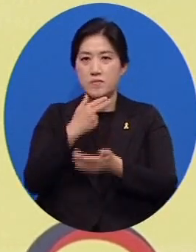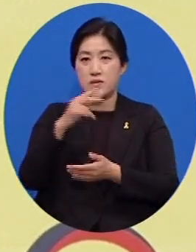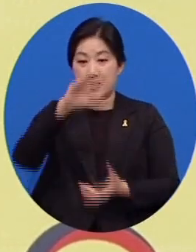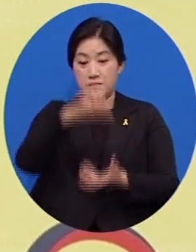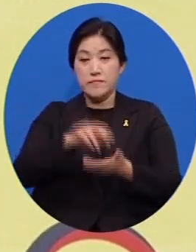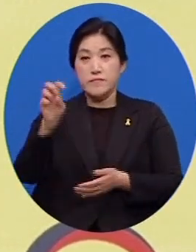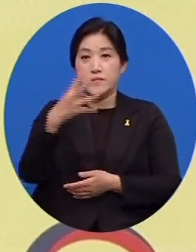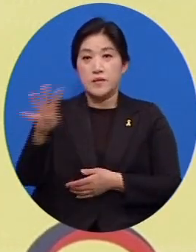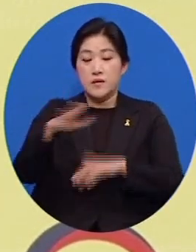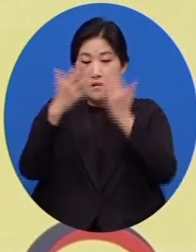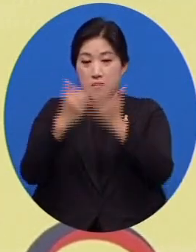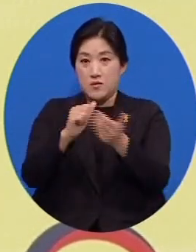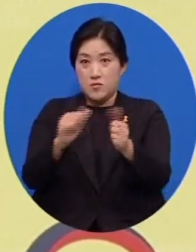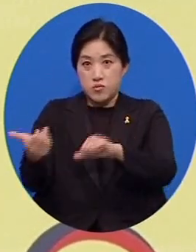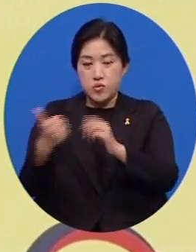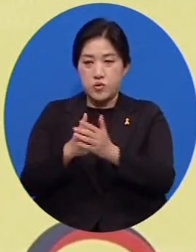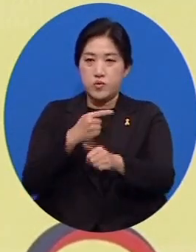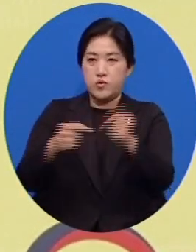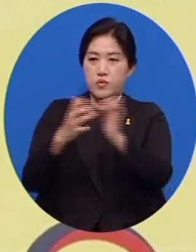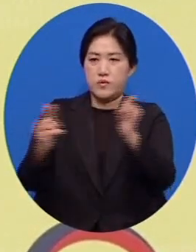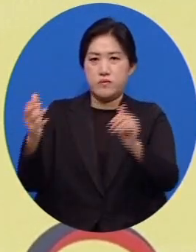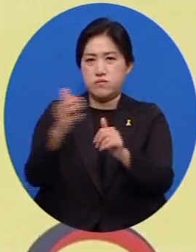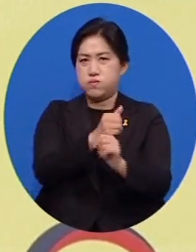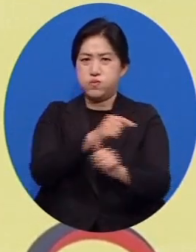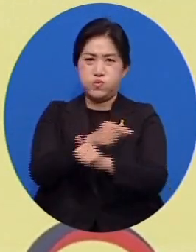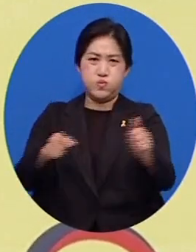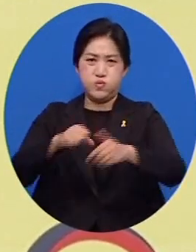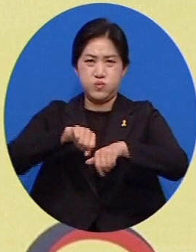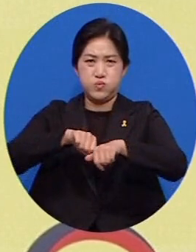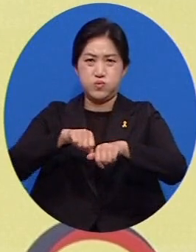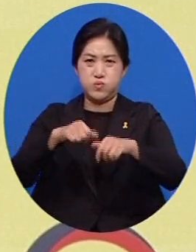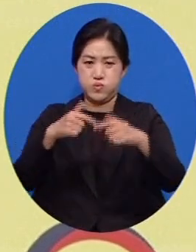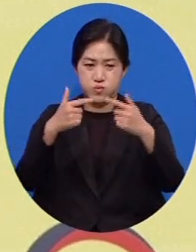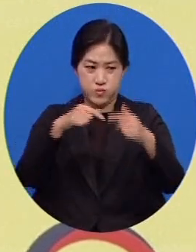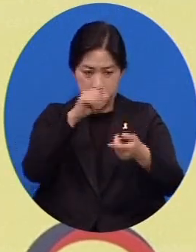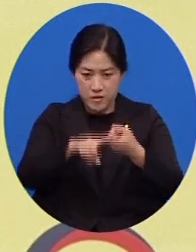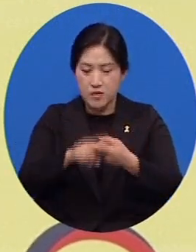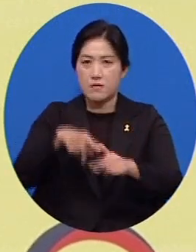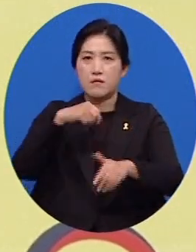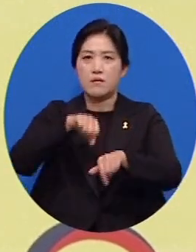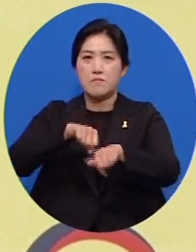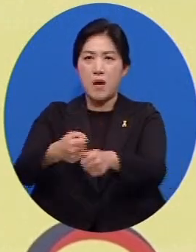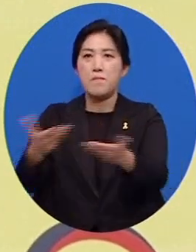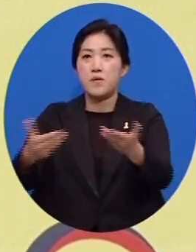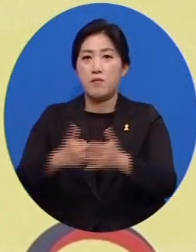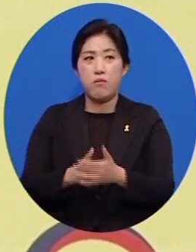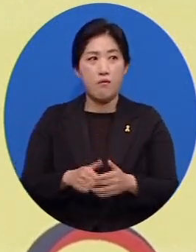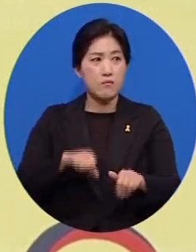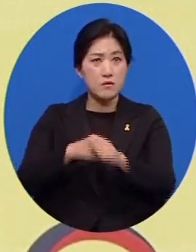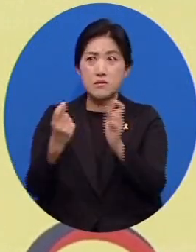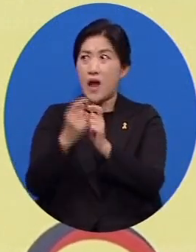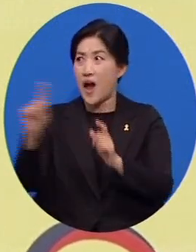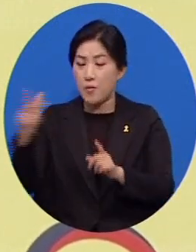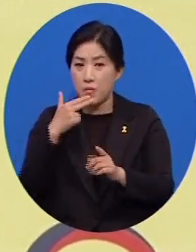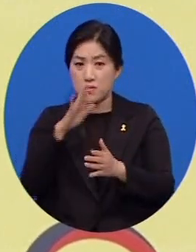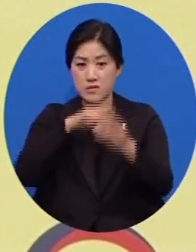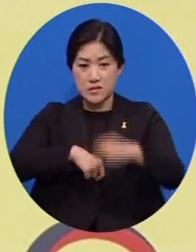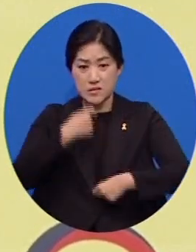이 살인자들을 처벌해야 합니다. 아무도 처벌받지 않았는데, 그 어떤 진실도 밝혀지지